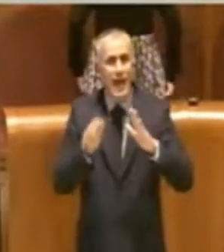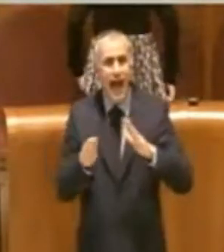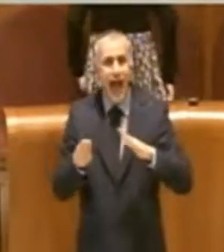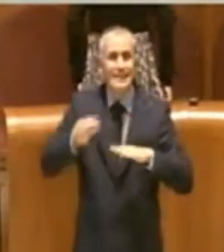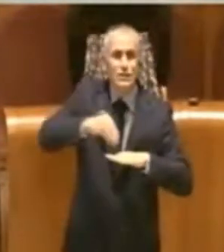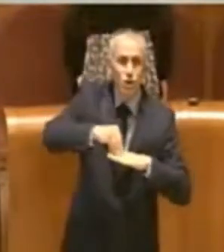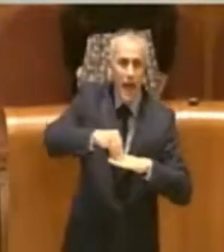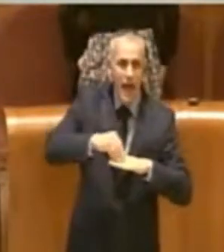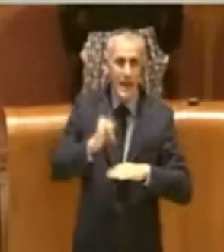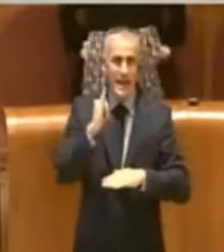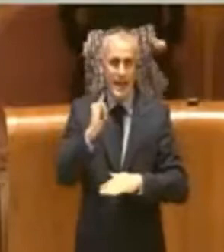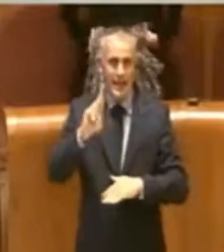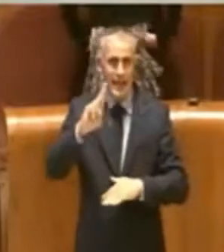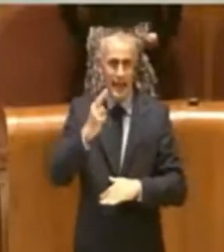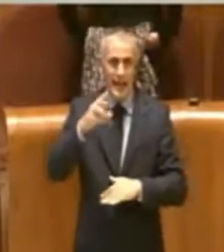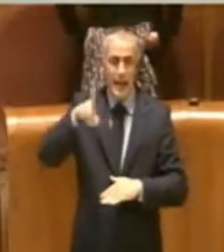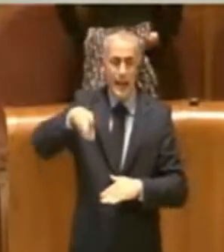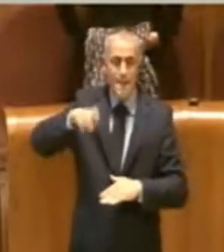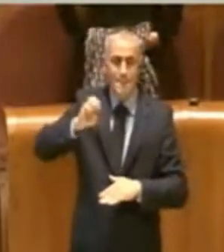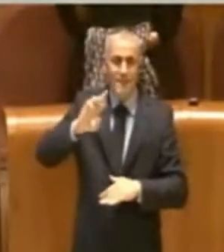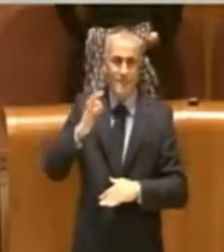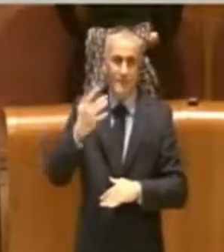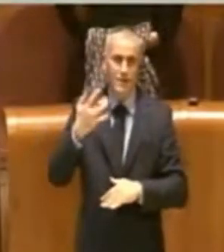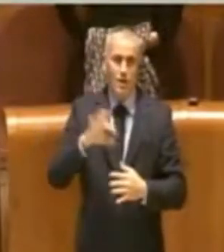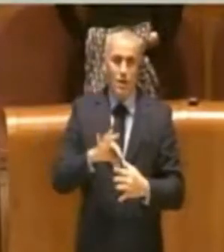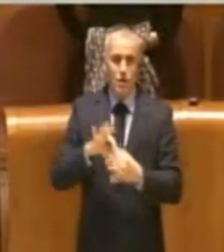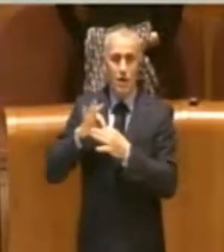debito pregresso, è una parte molto più